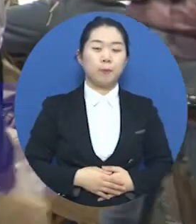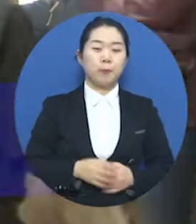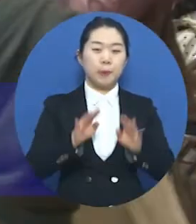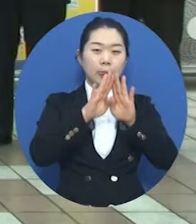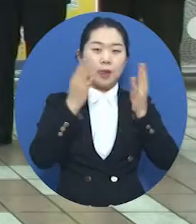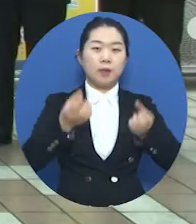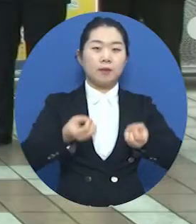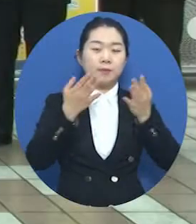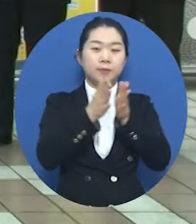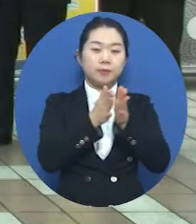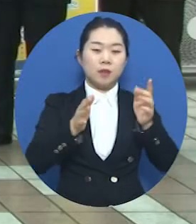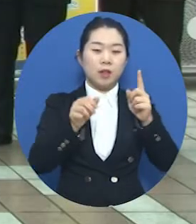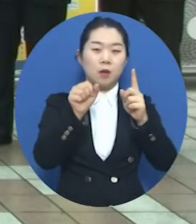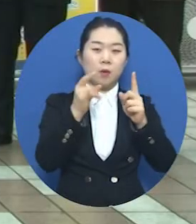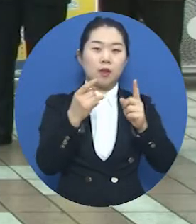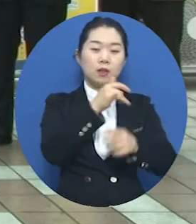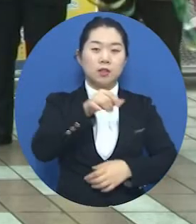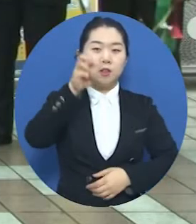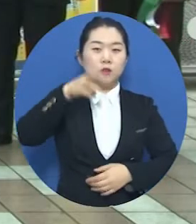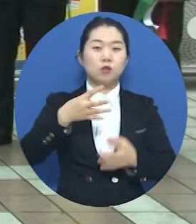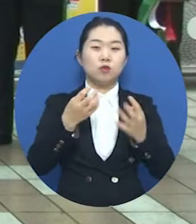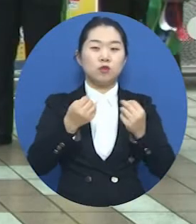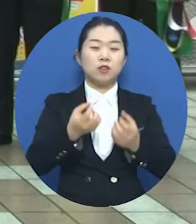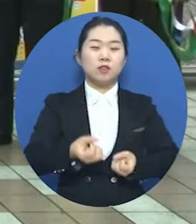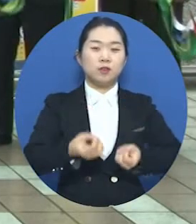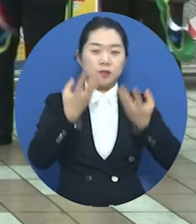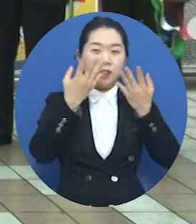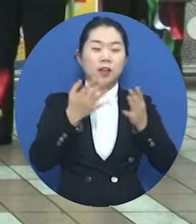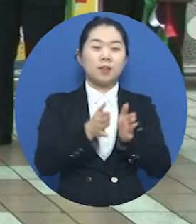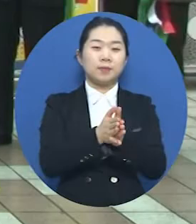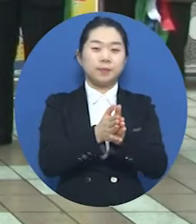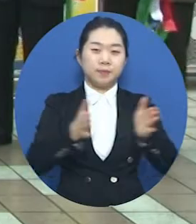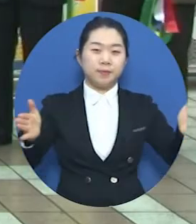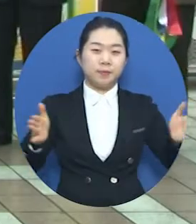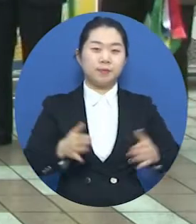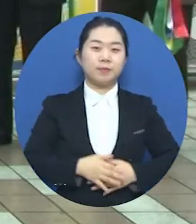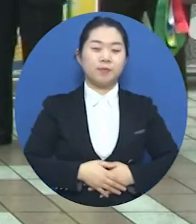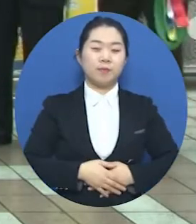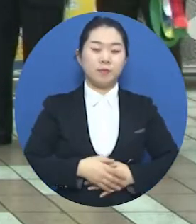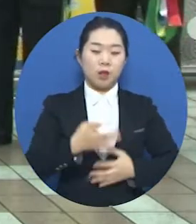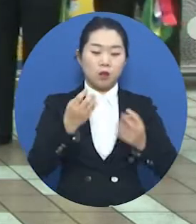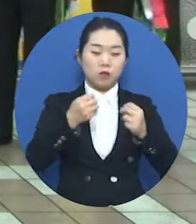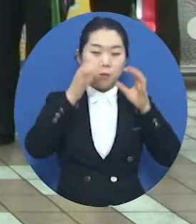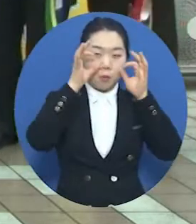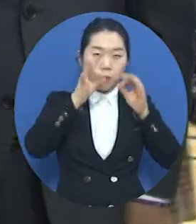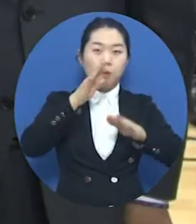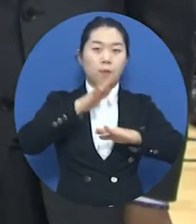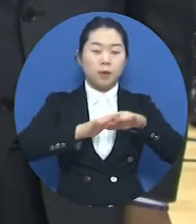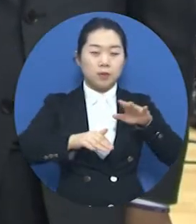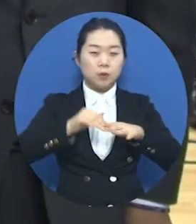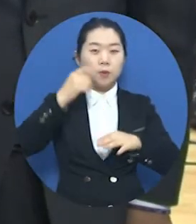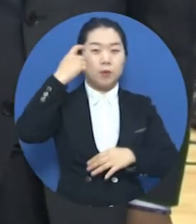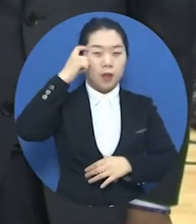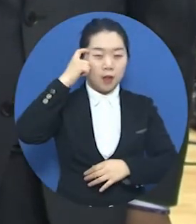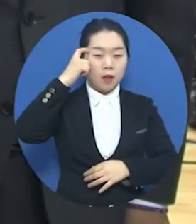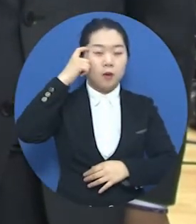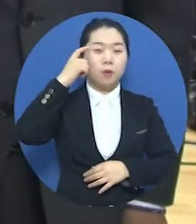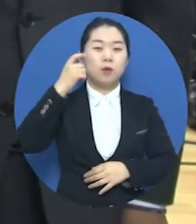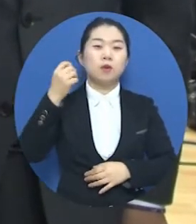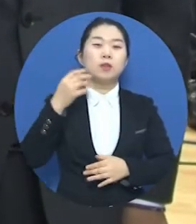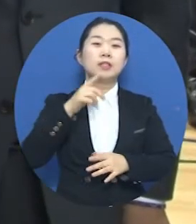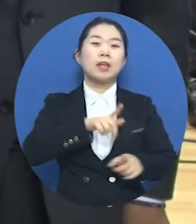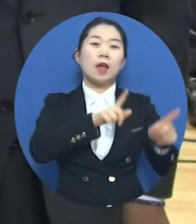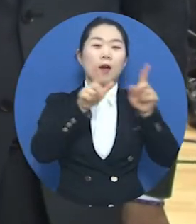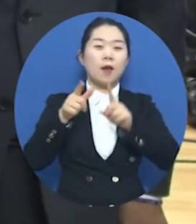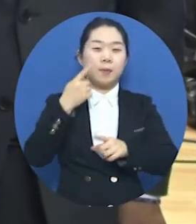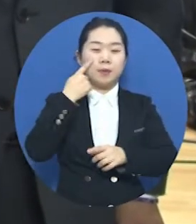합니다. 개막식을 시작으로 제1회 세종수학축제에 막이 올랐습니다. 수학을 보고 만지고